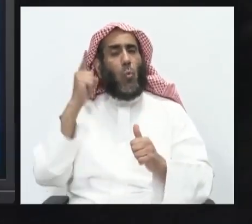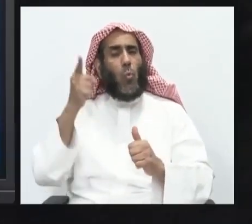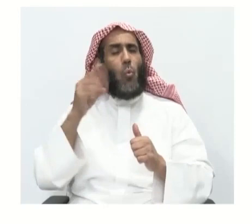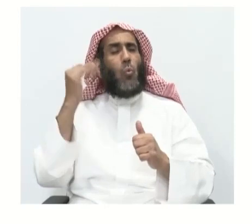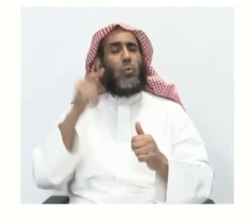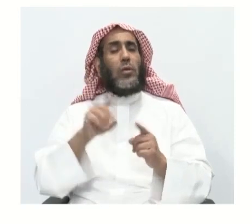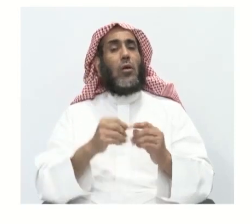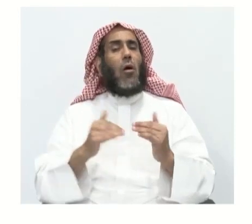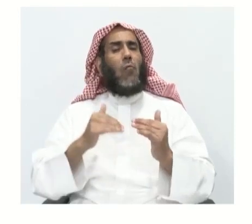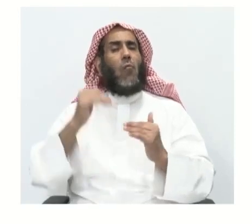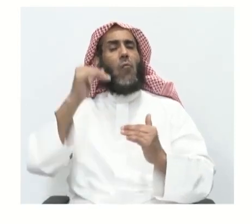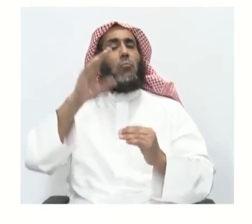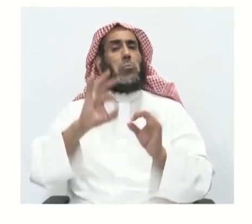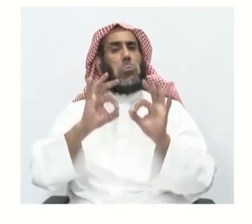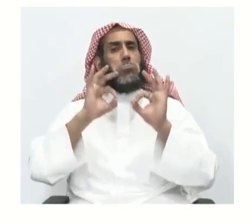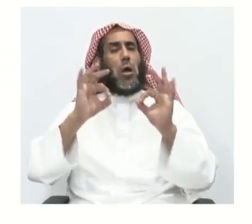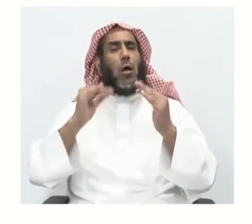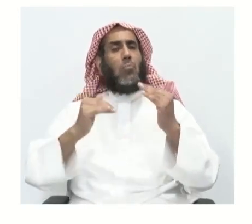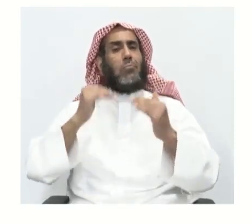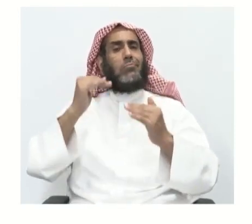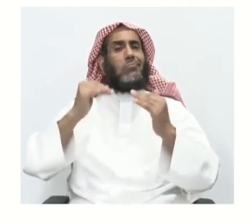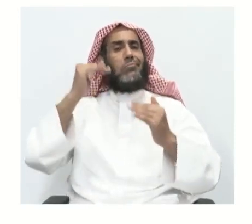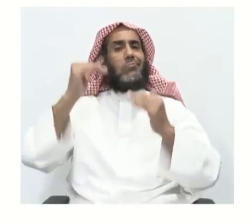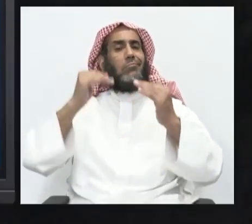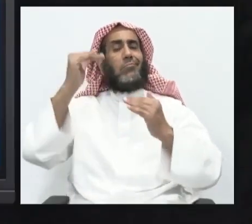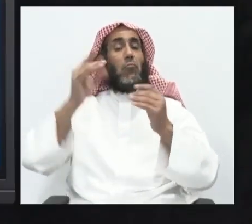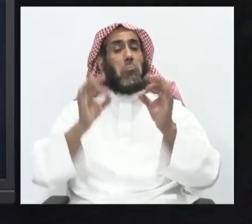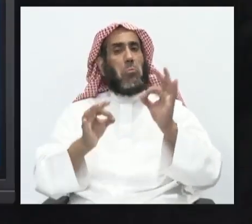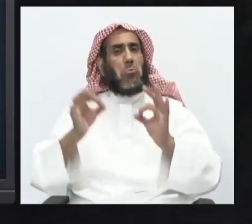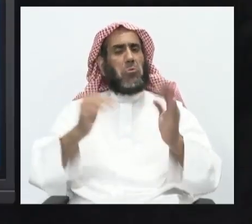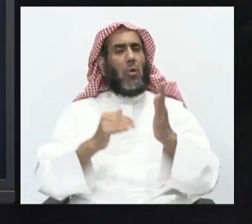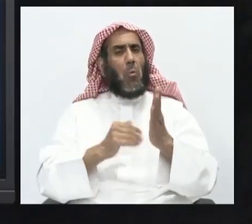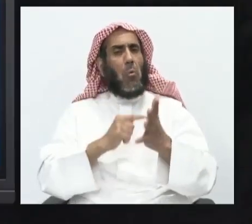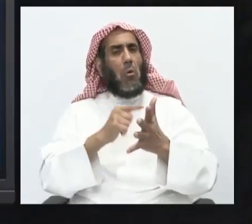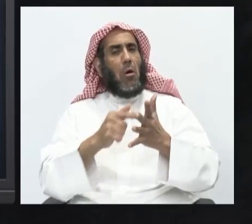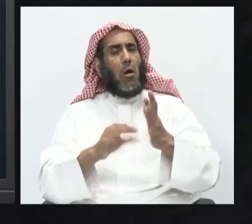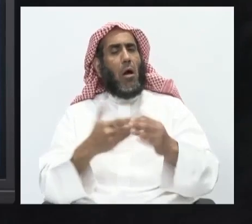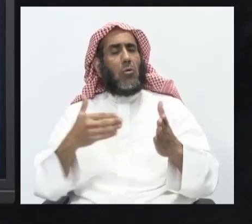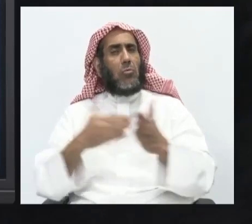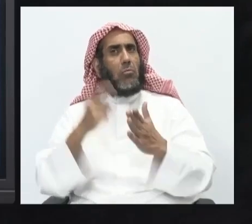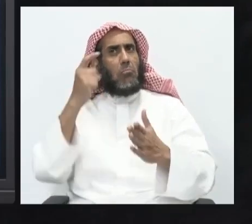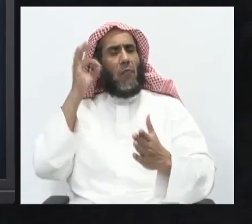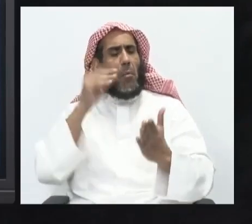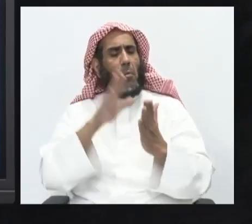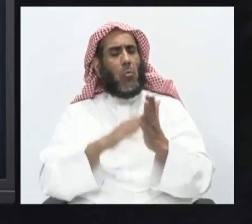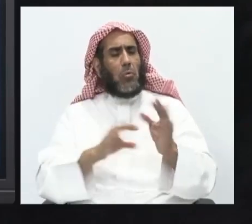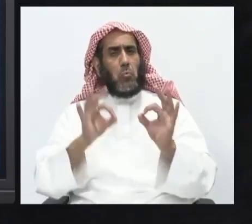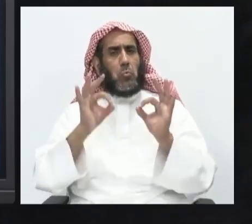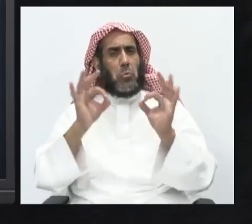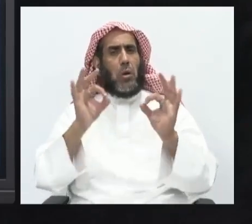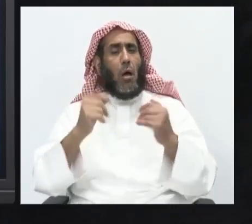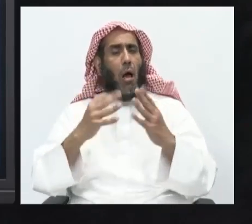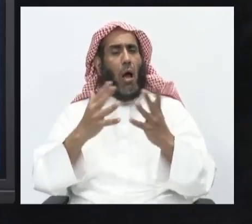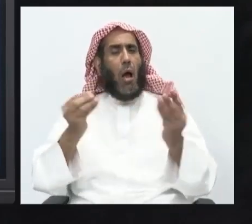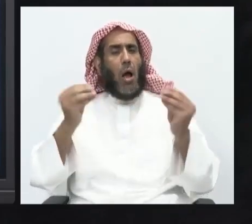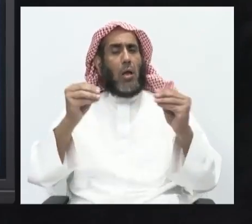لرفع مستوى الاتقاني باستمرار ان ترفع مستوى الاتقان وكيف تستطيع ان تفهم هذه الموضوعات وان تتقنها اكثر وان